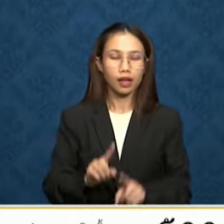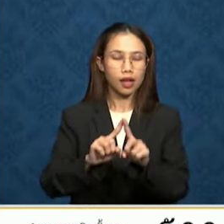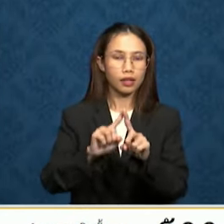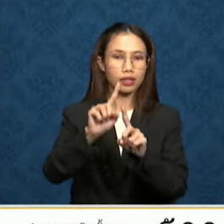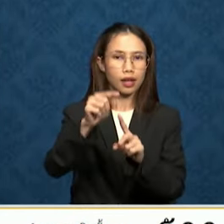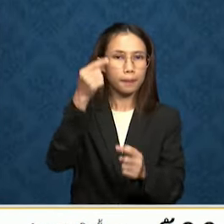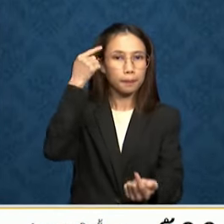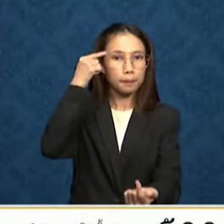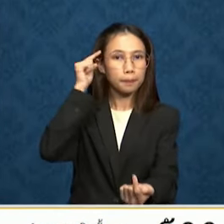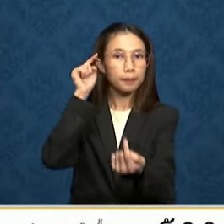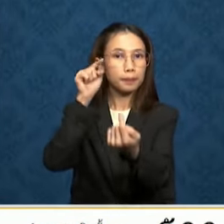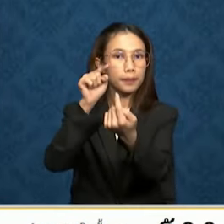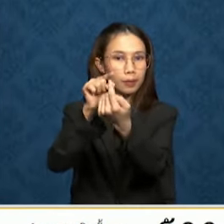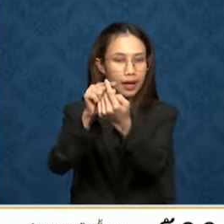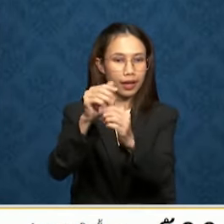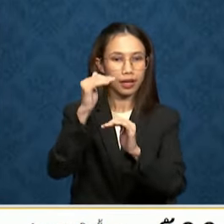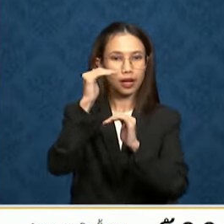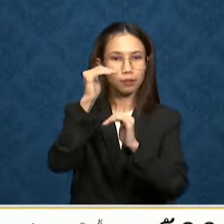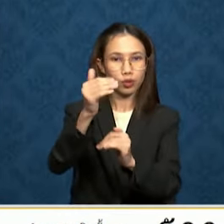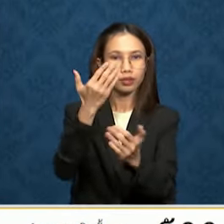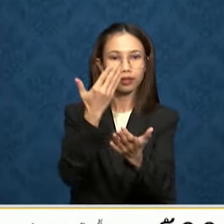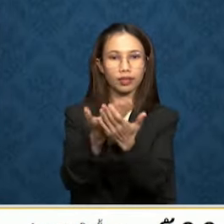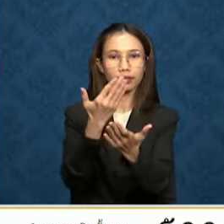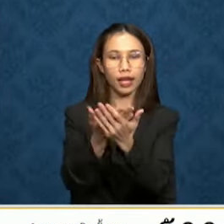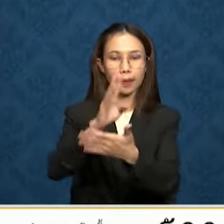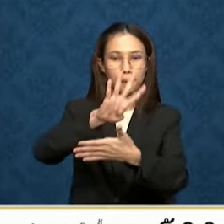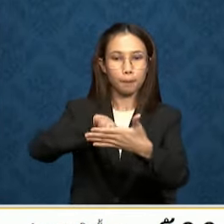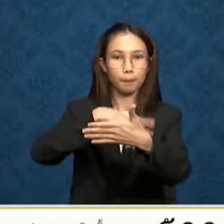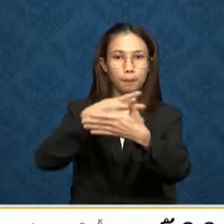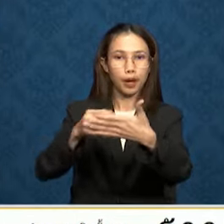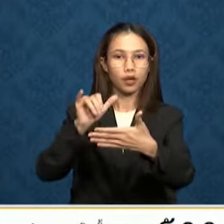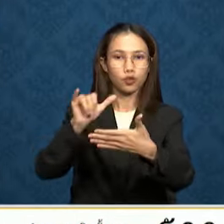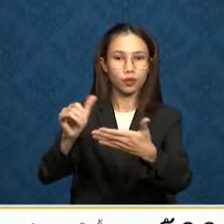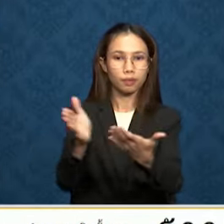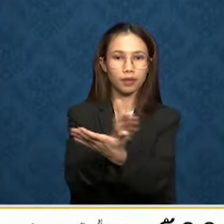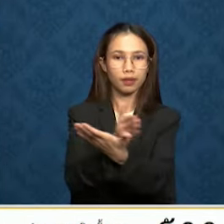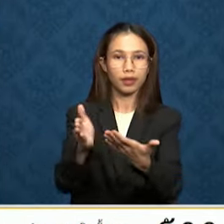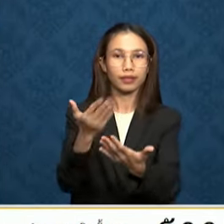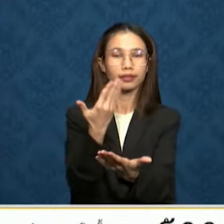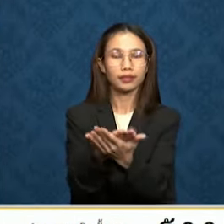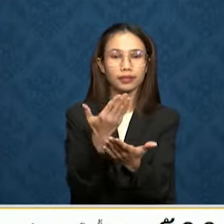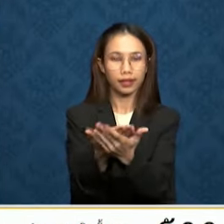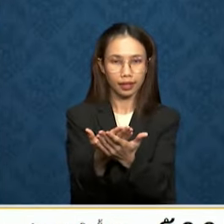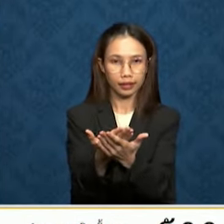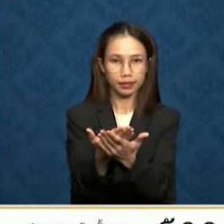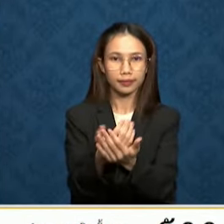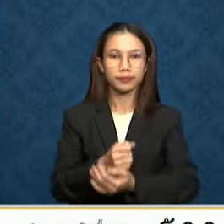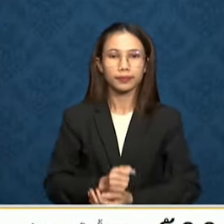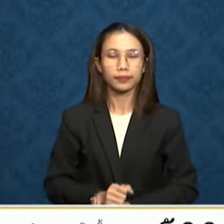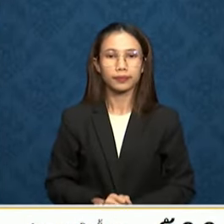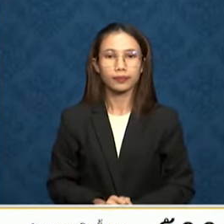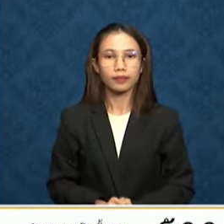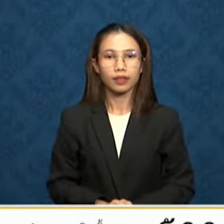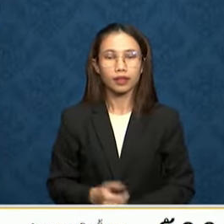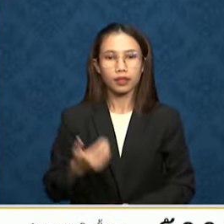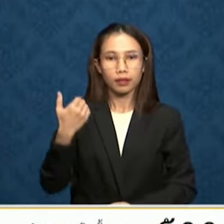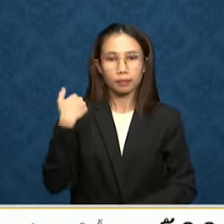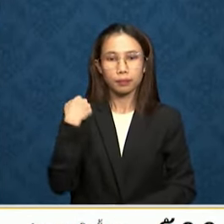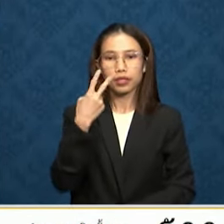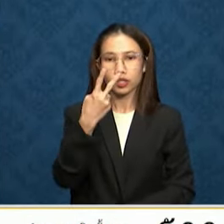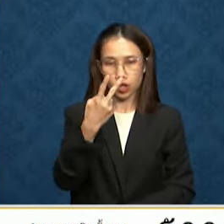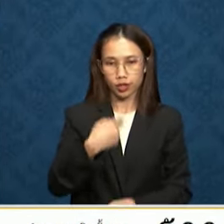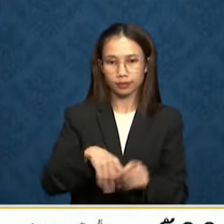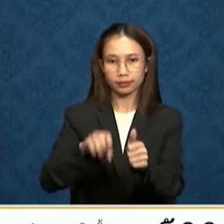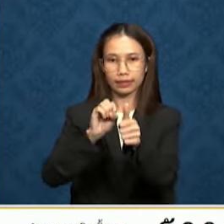หมายและกรอบงบประมาณตั้งแต่ในยุทธศาสตร์การจัดสรร์ P budget statementนะคะเรามี 2ข้อเสนอ